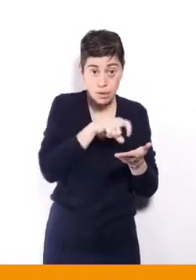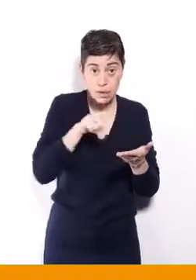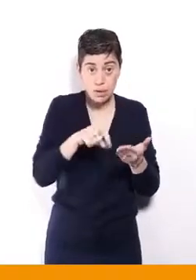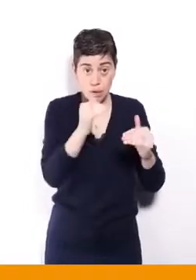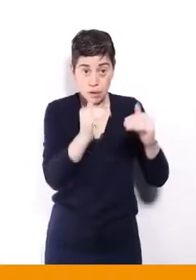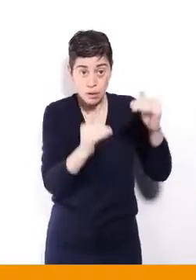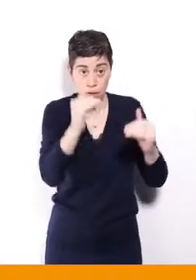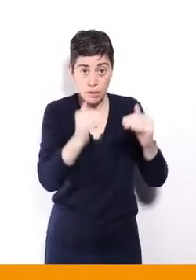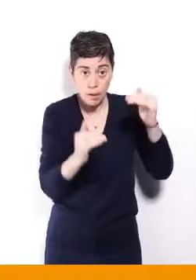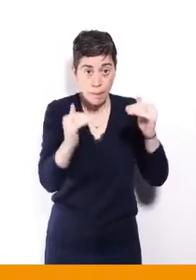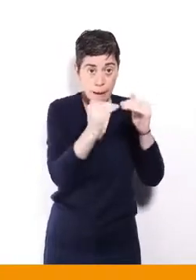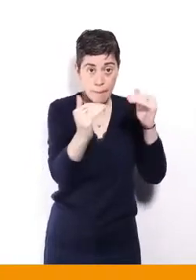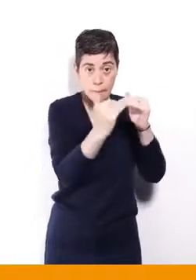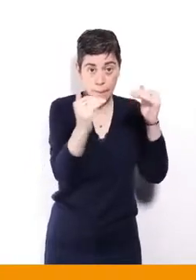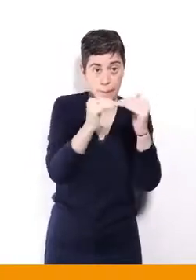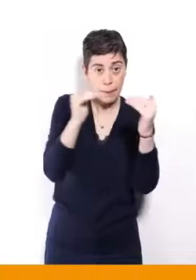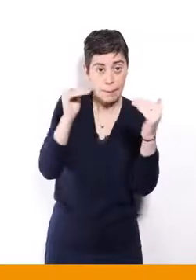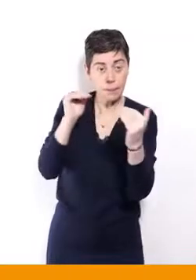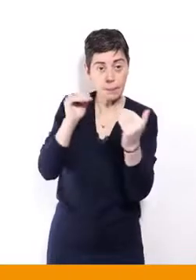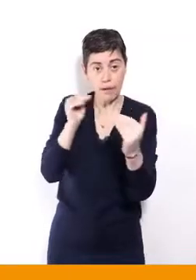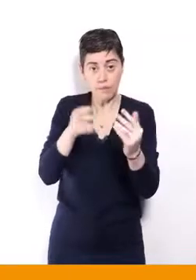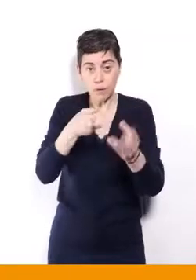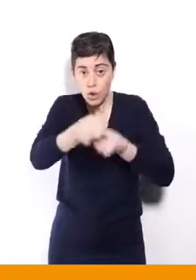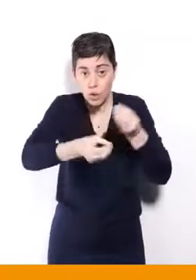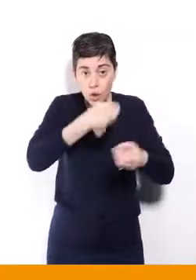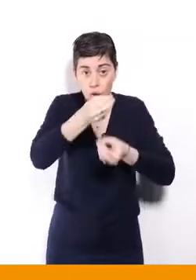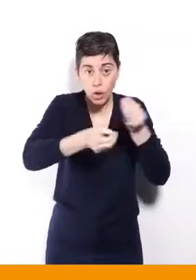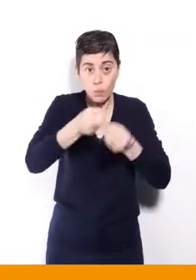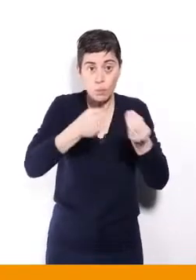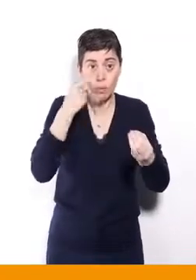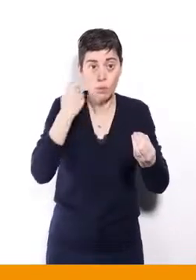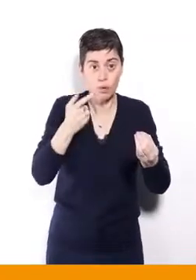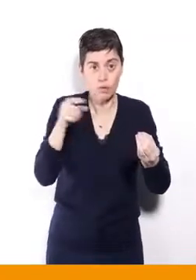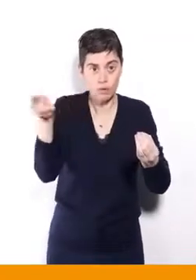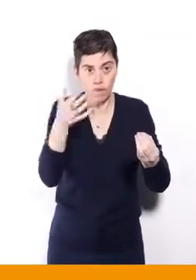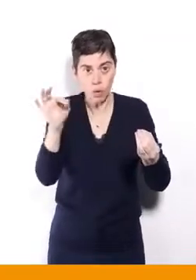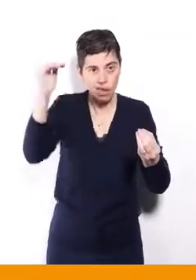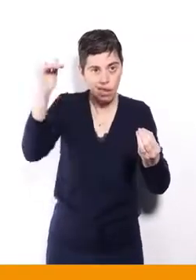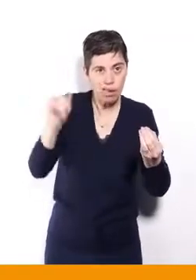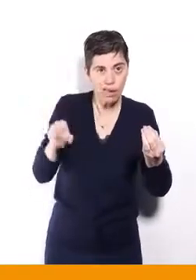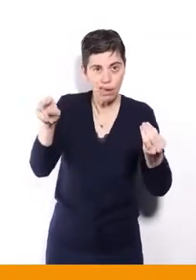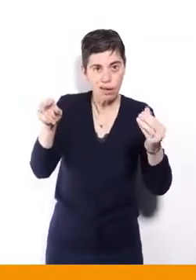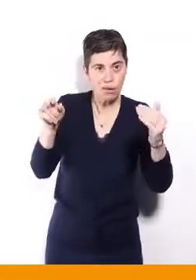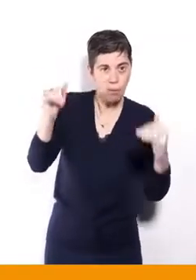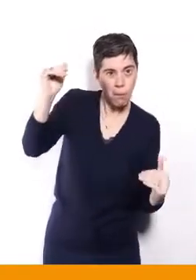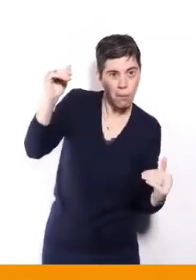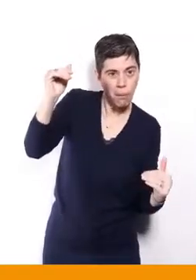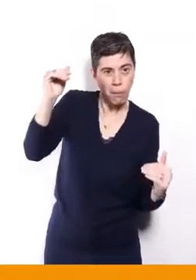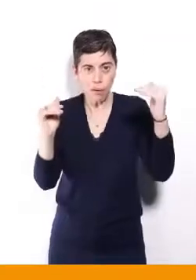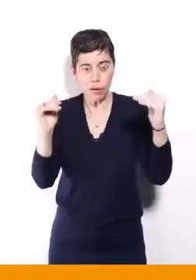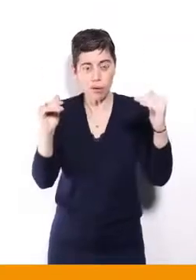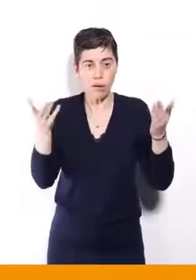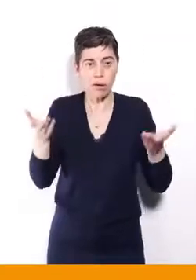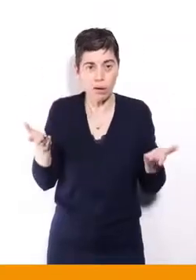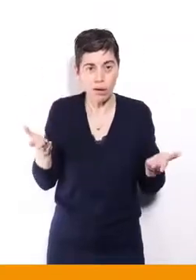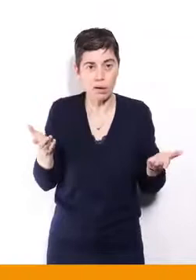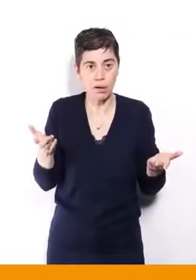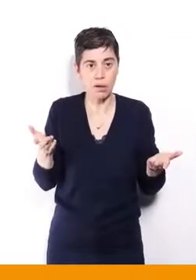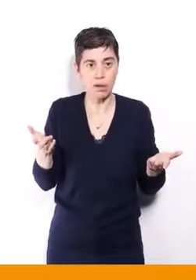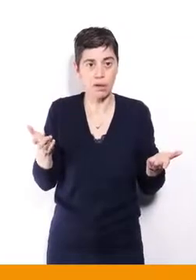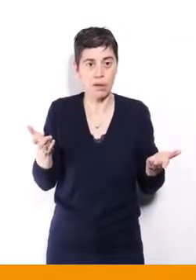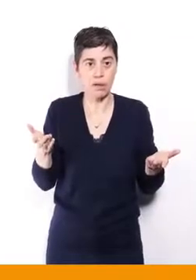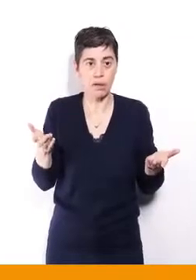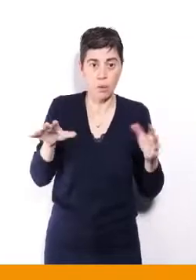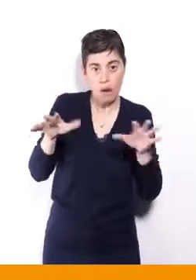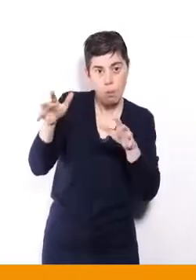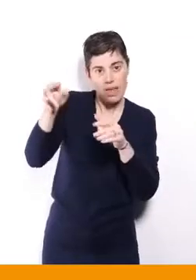plus si on veut qu'un jour ils rattrapent, alors je ne vais pas dire le meilleur département de métropole, mais la